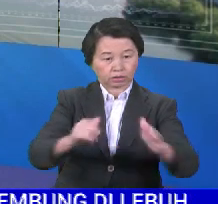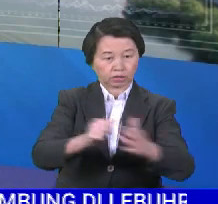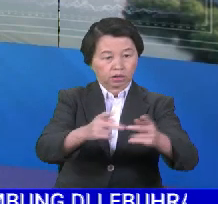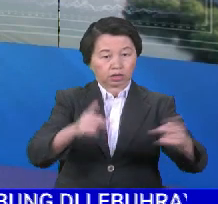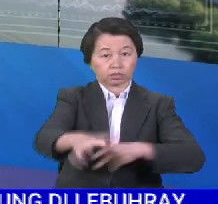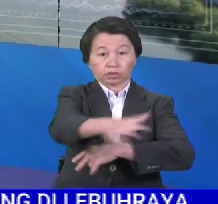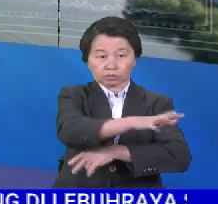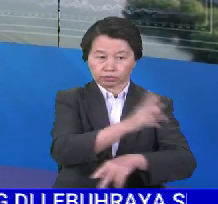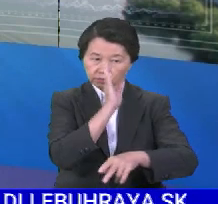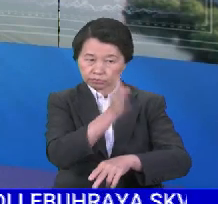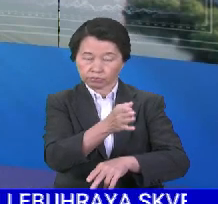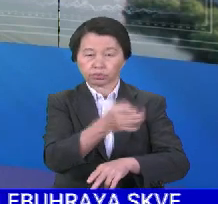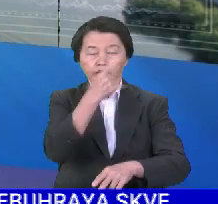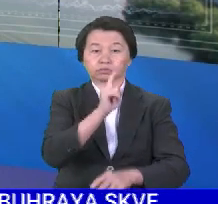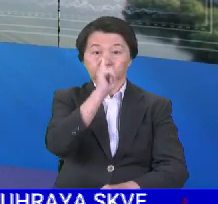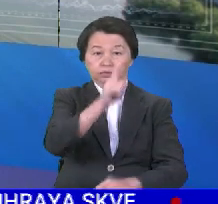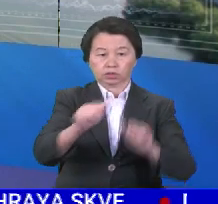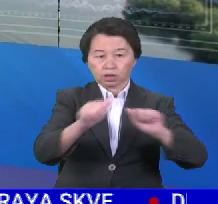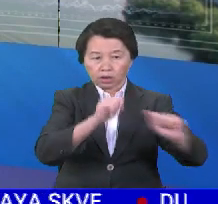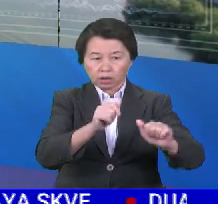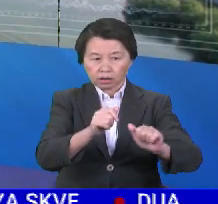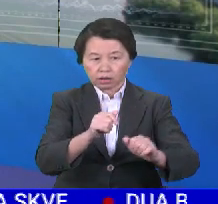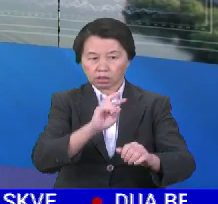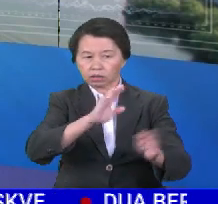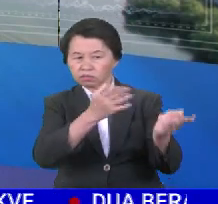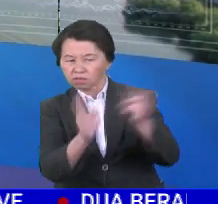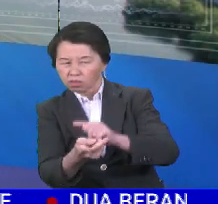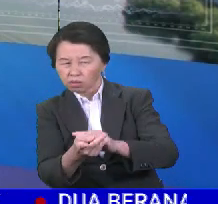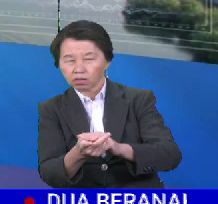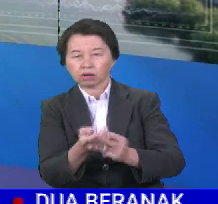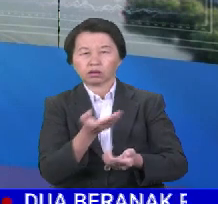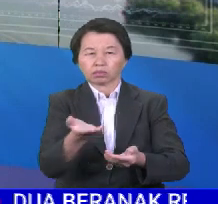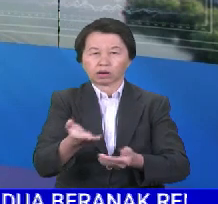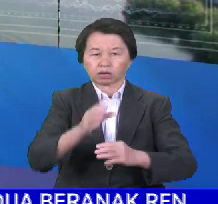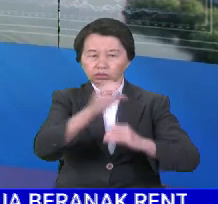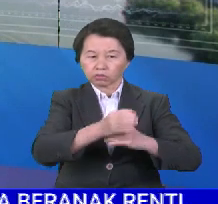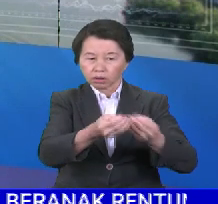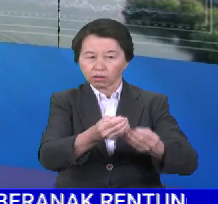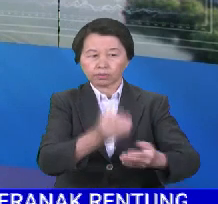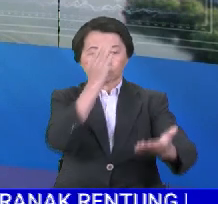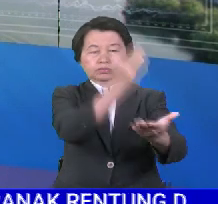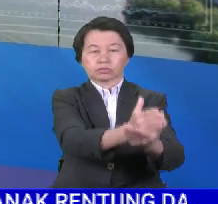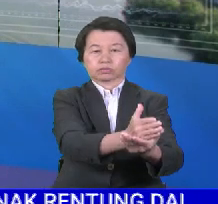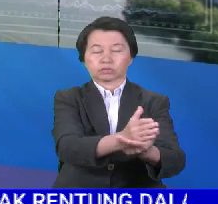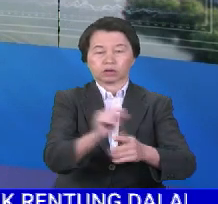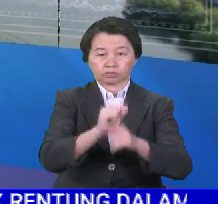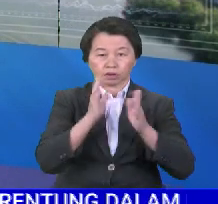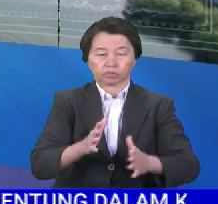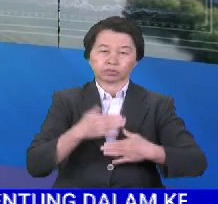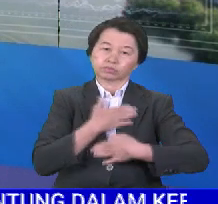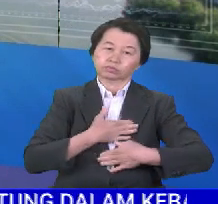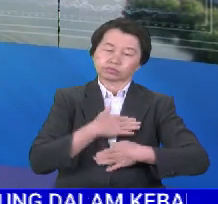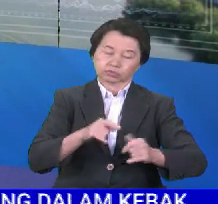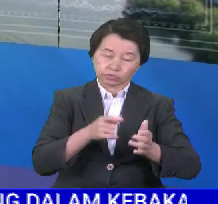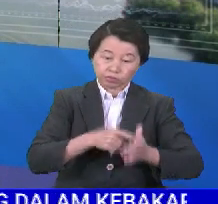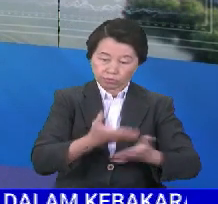kawasan perairan. Ini bagi memastikan aktiviti memanipulasi barangan bersubsidi dapat dibanteras dan pengguna dapat menikmati